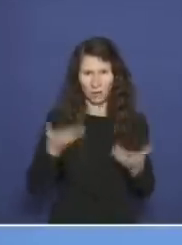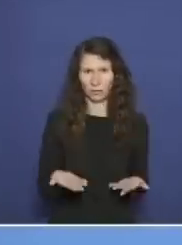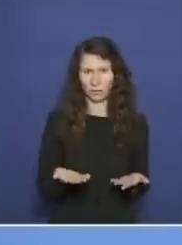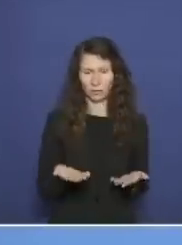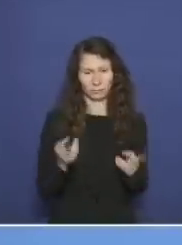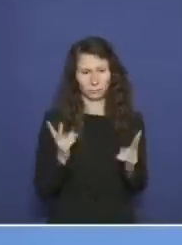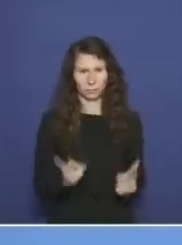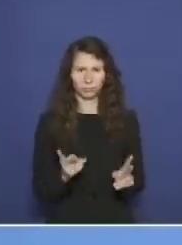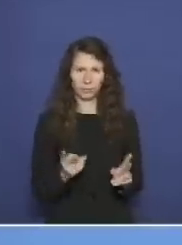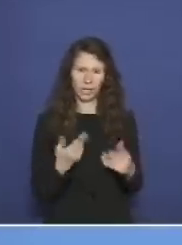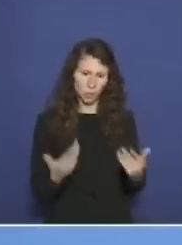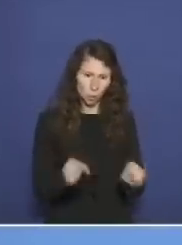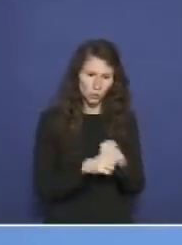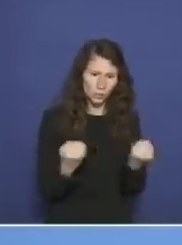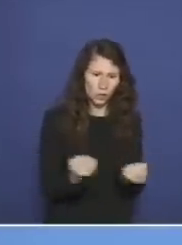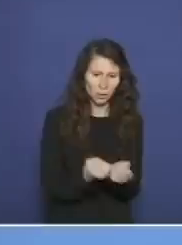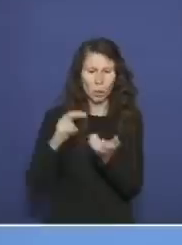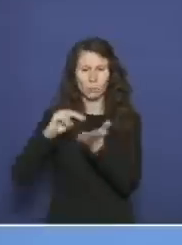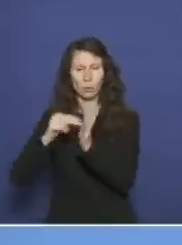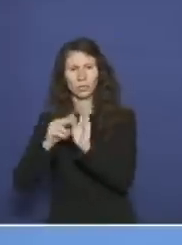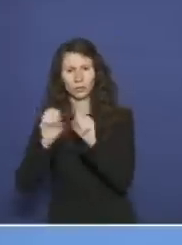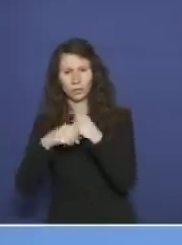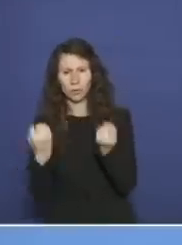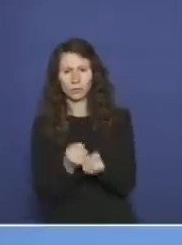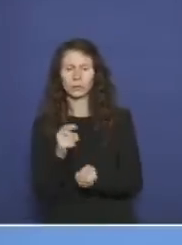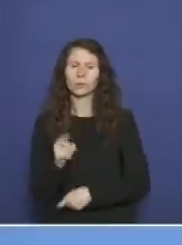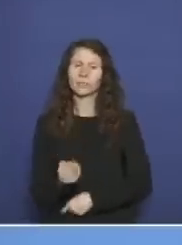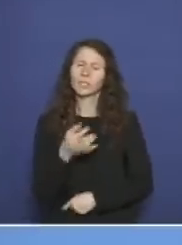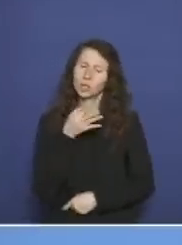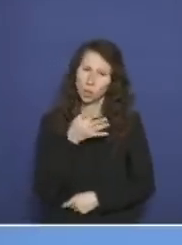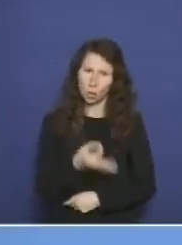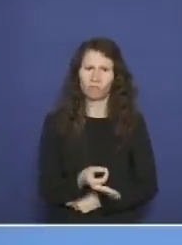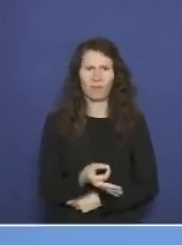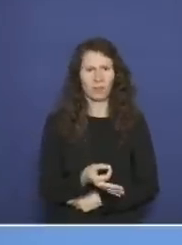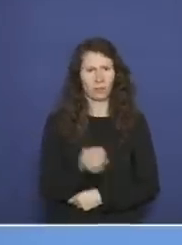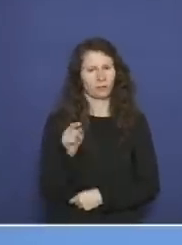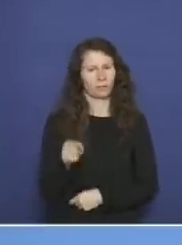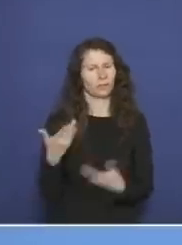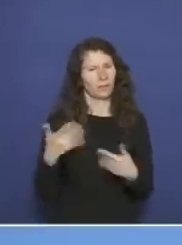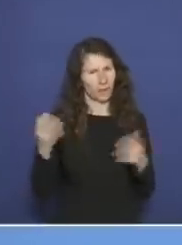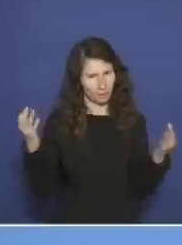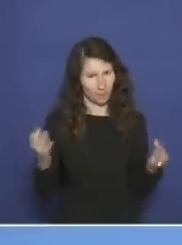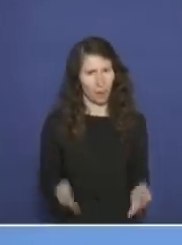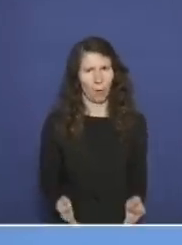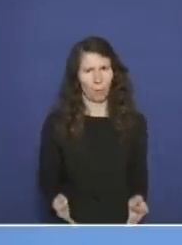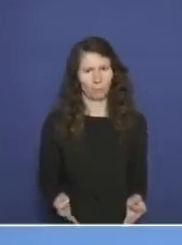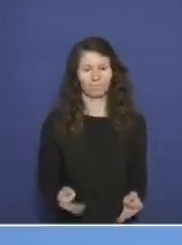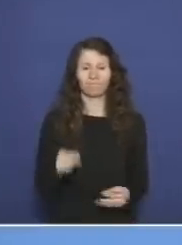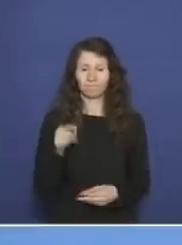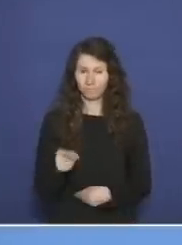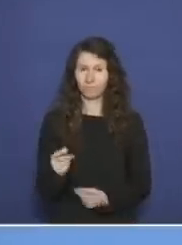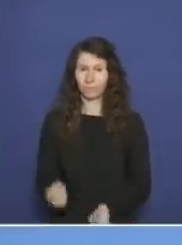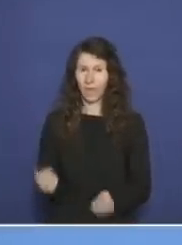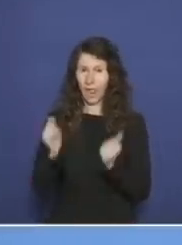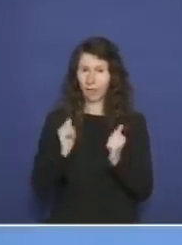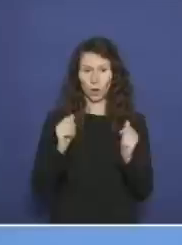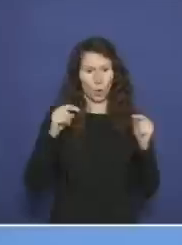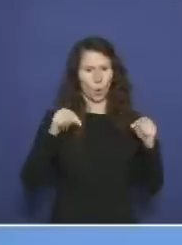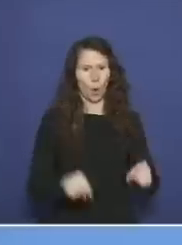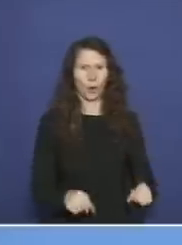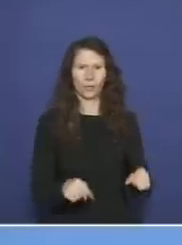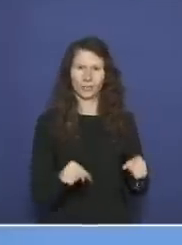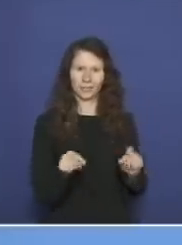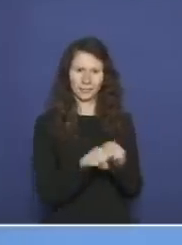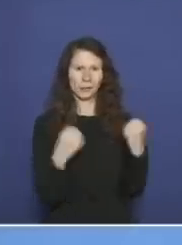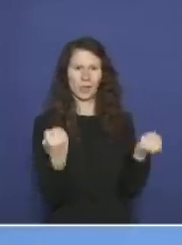politischen Lage ein notwendiges Instrument war. Und es hat zumindest mitgeholfen, die heutige Situation zu